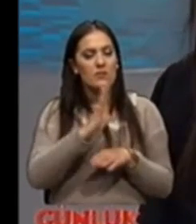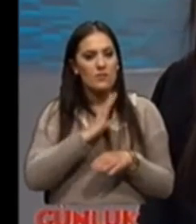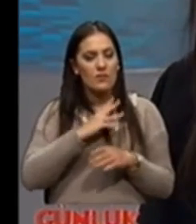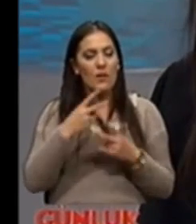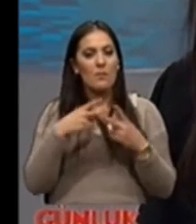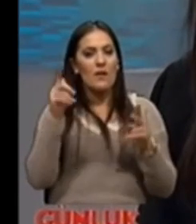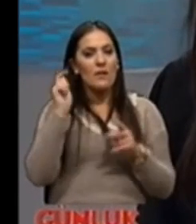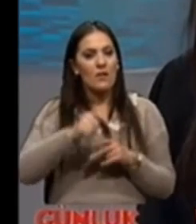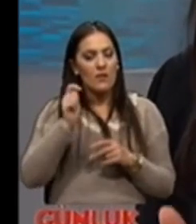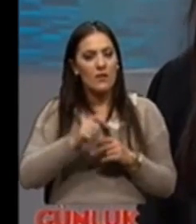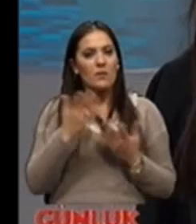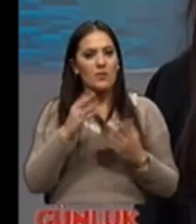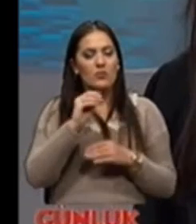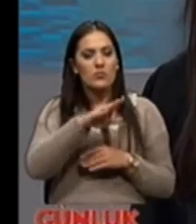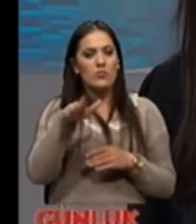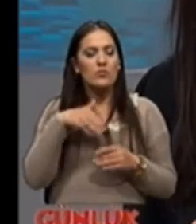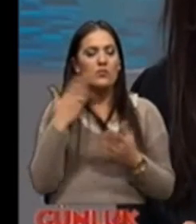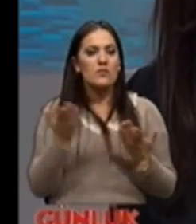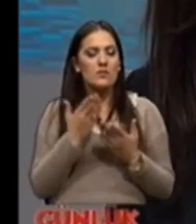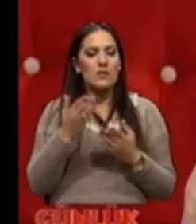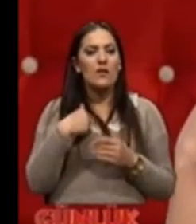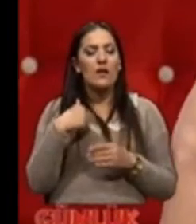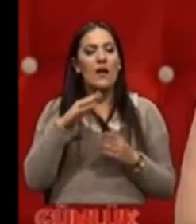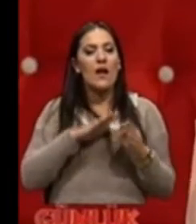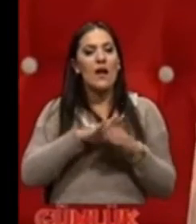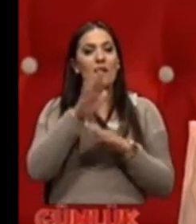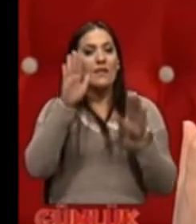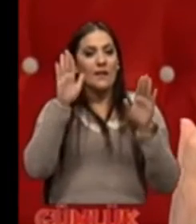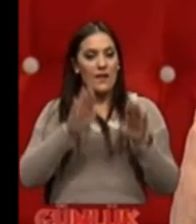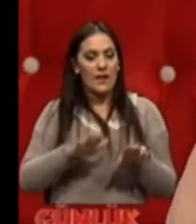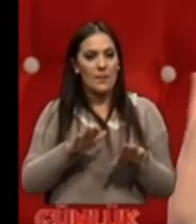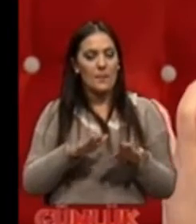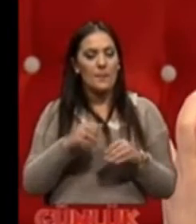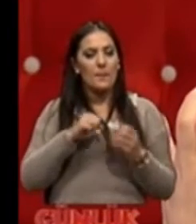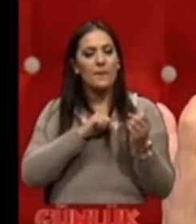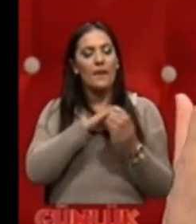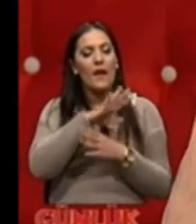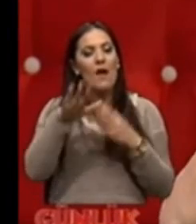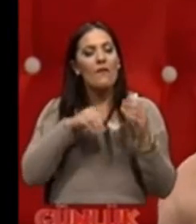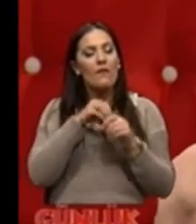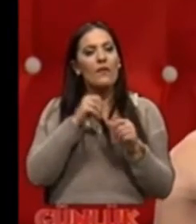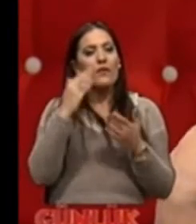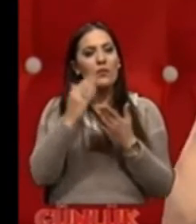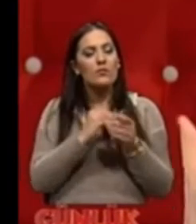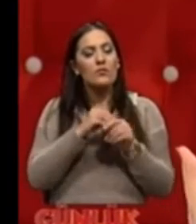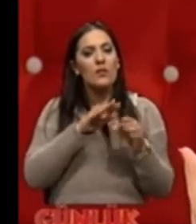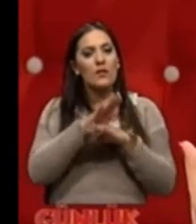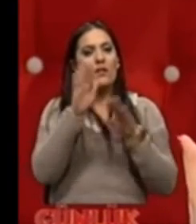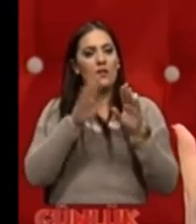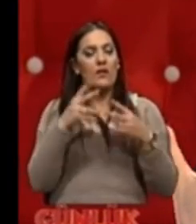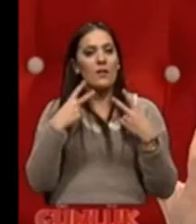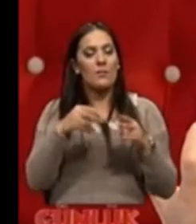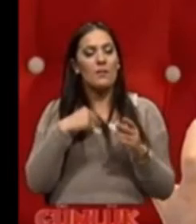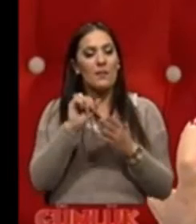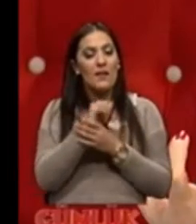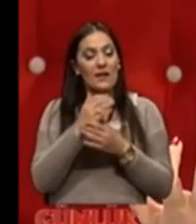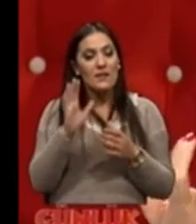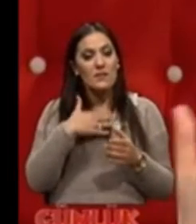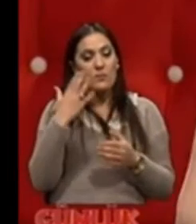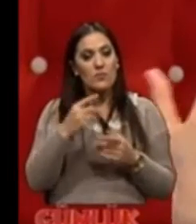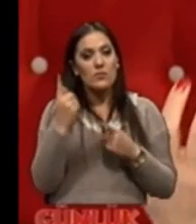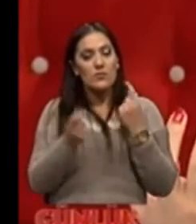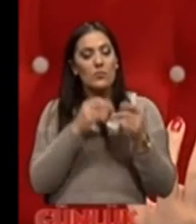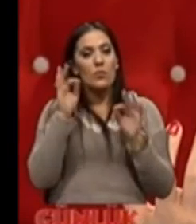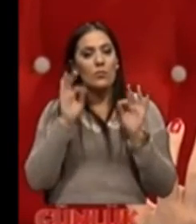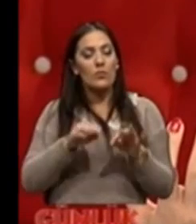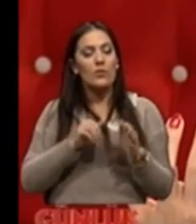ki çocuklar da zaten güvende olsun. Yani hayatta kalma, yani afet koşullarında hayatta kalabilme yetisine sahip olacak çalışmaların mutlaka